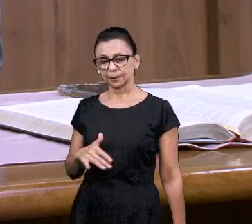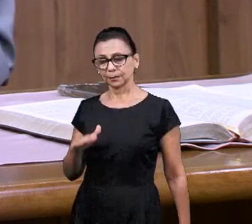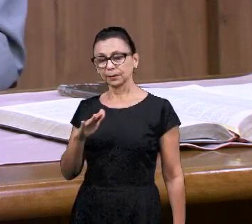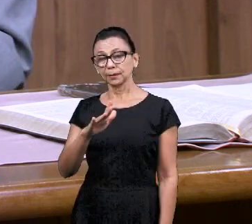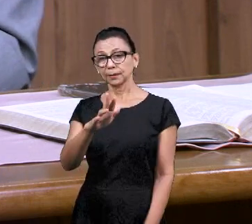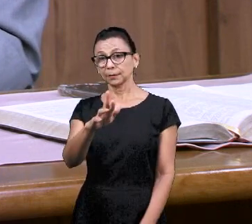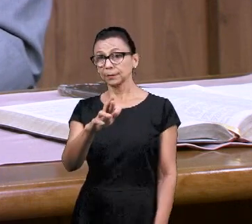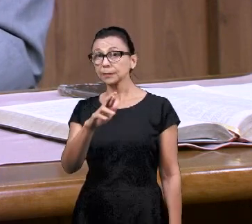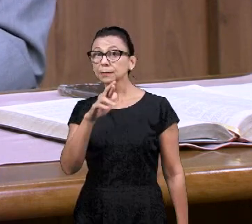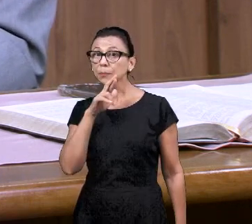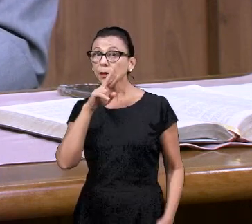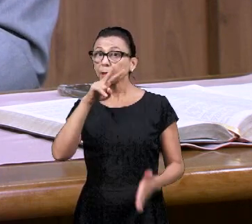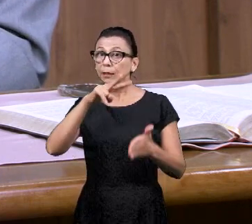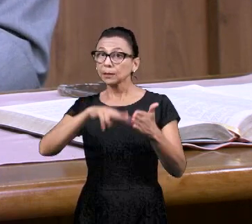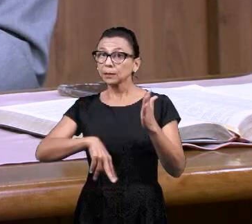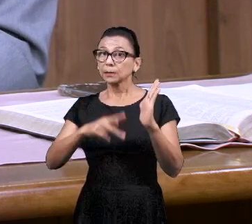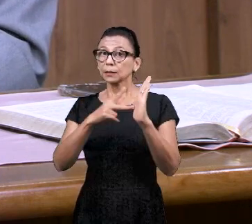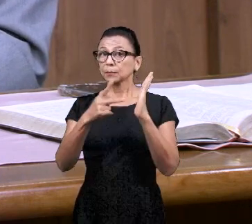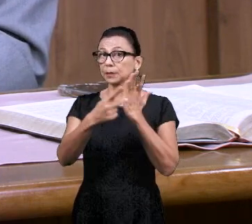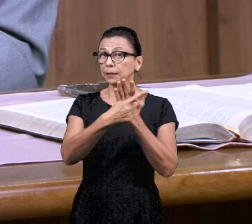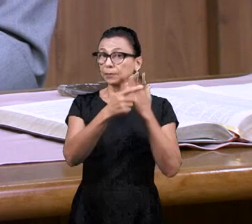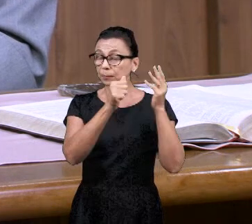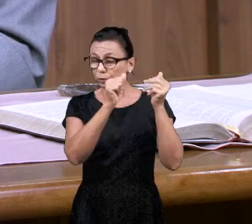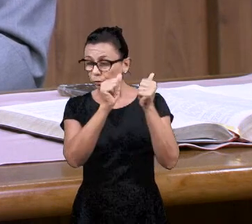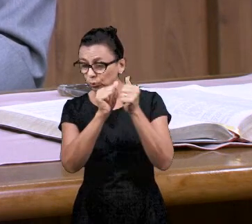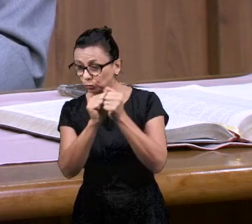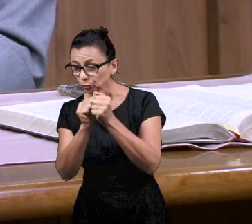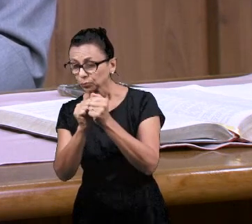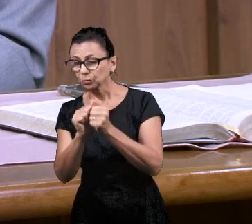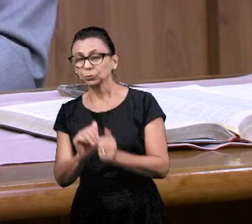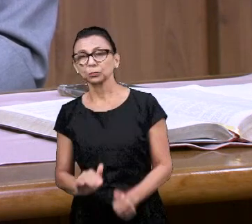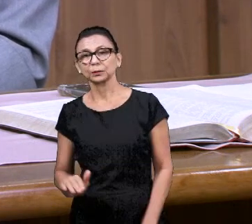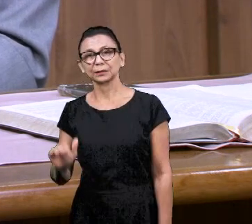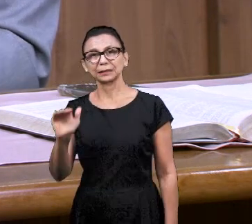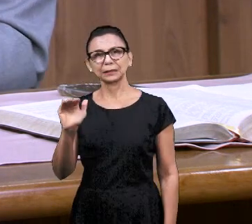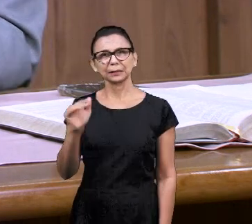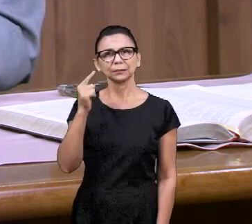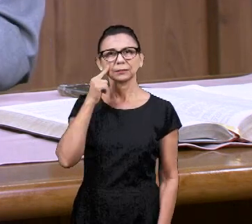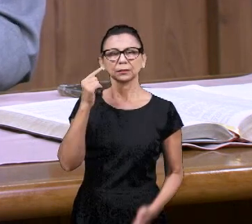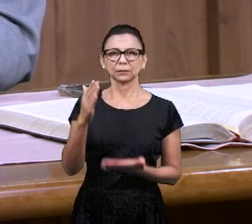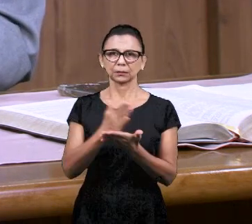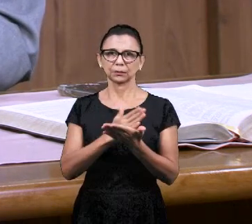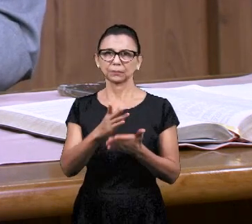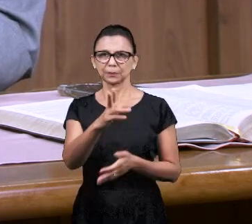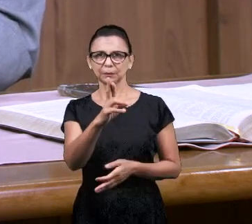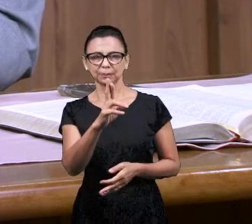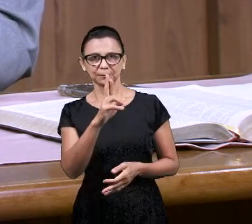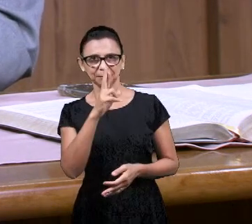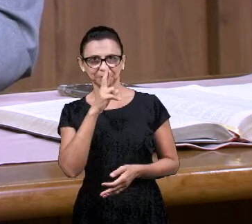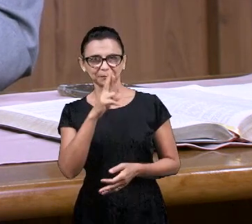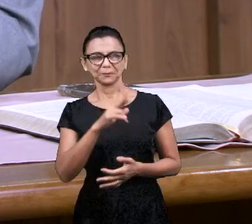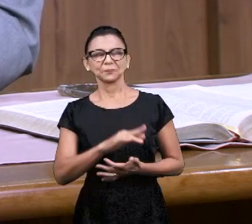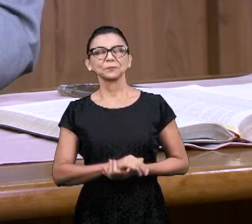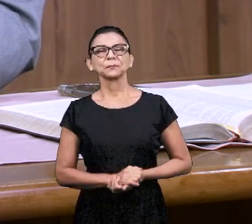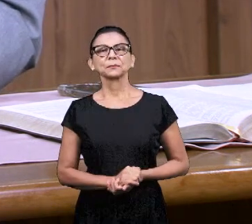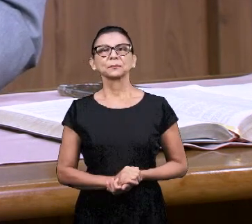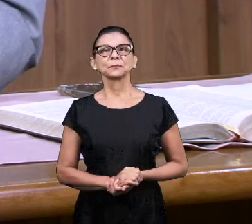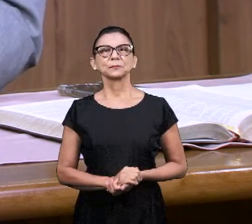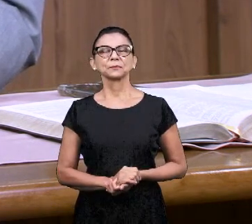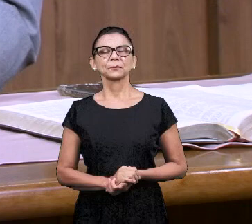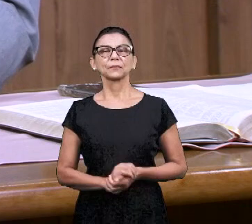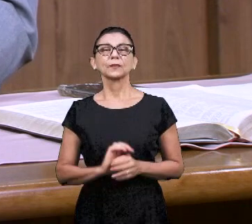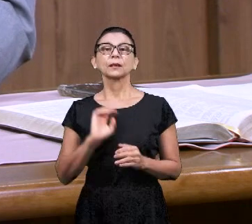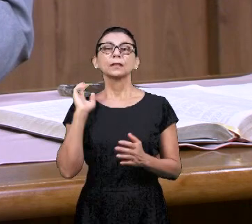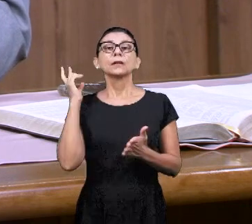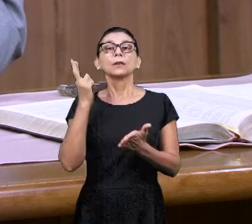les réponses en lisant la parabole avec elles. Nous allons voir ici donc quelques réponses aux questions qui